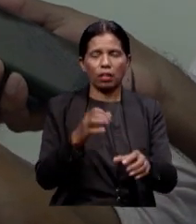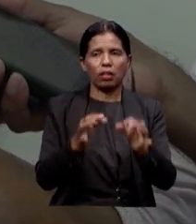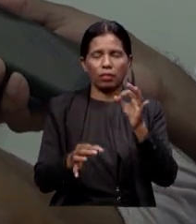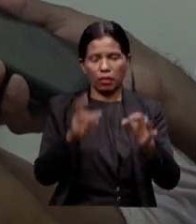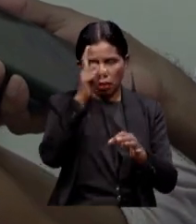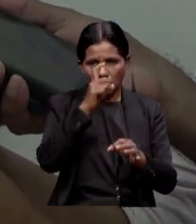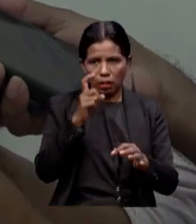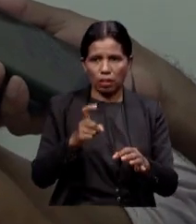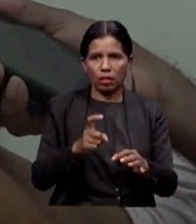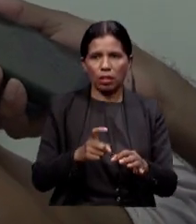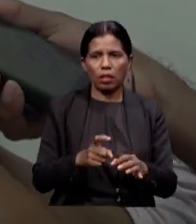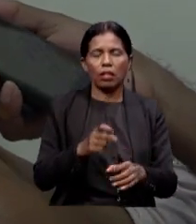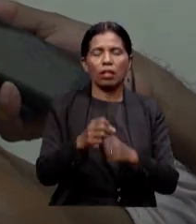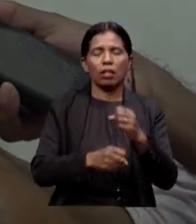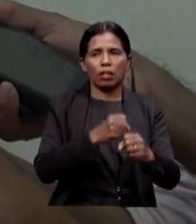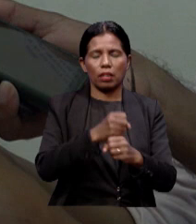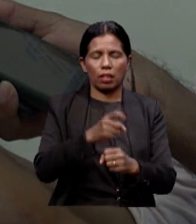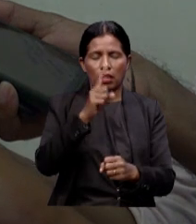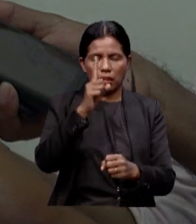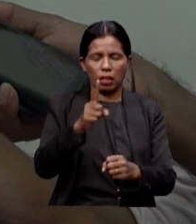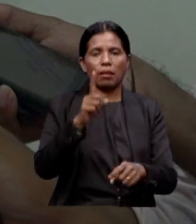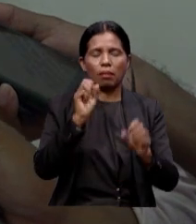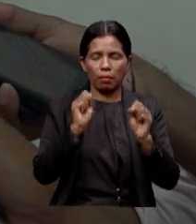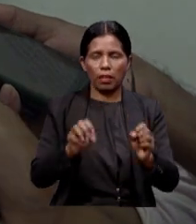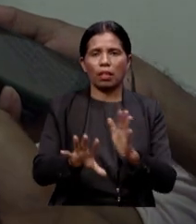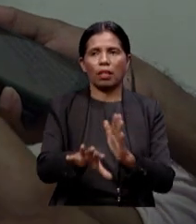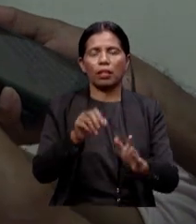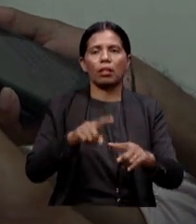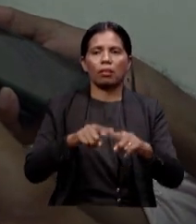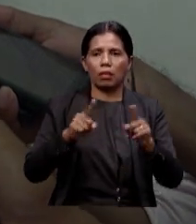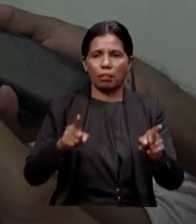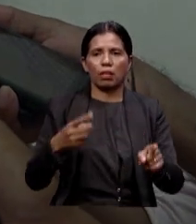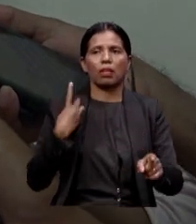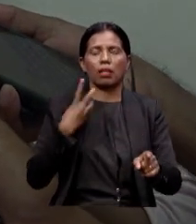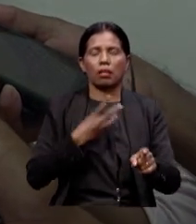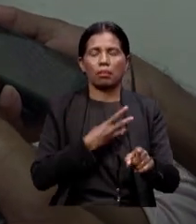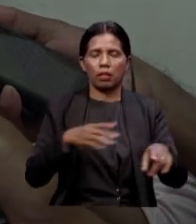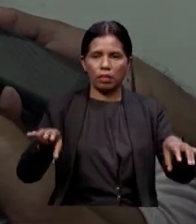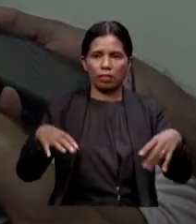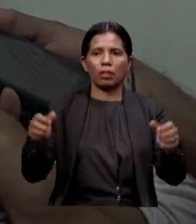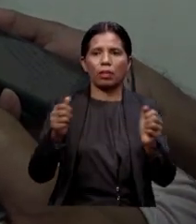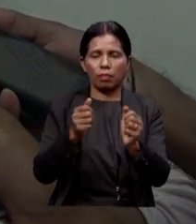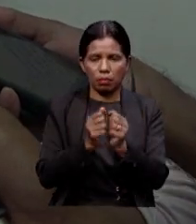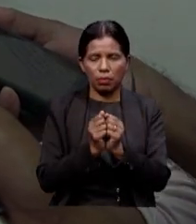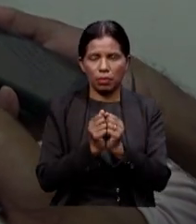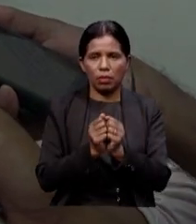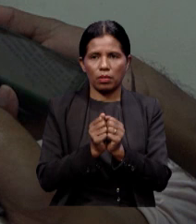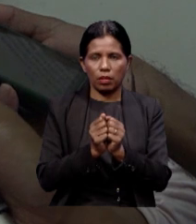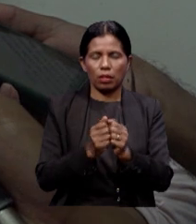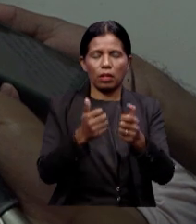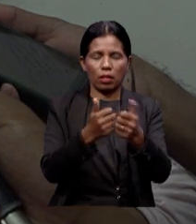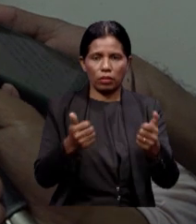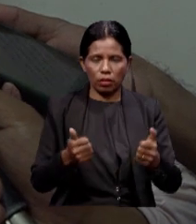labari tina ida mak bele heta mai be ami iha kolaborasaun koordinasaun ho